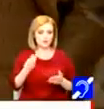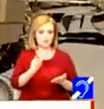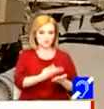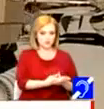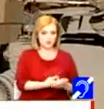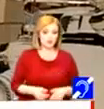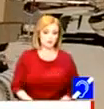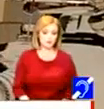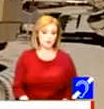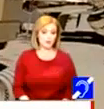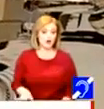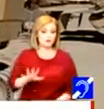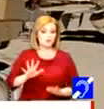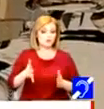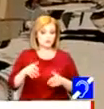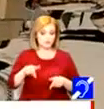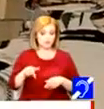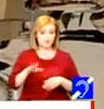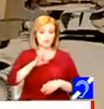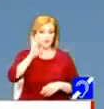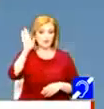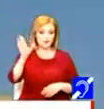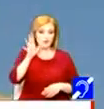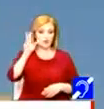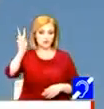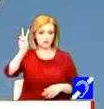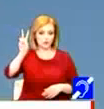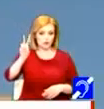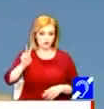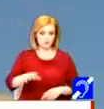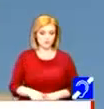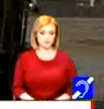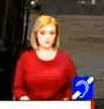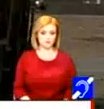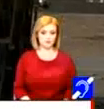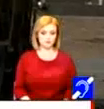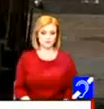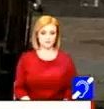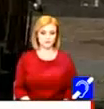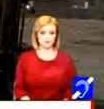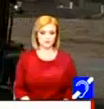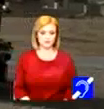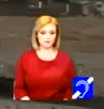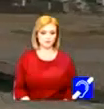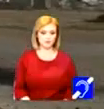piciorul fracturat. Accidentul a avut loc în această dimineață la ora 2:30, ora României.